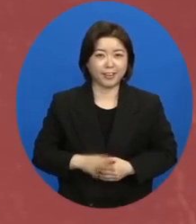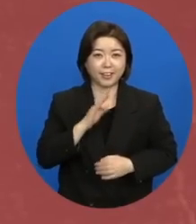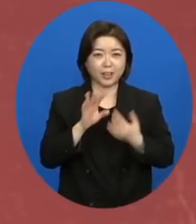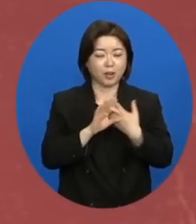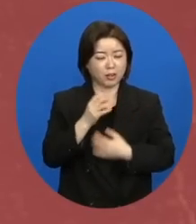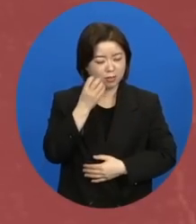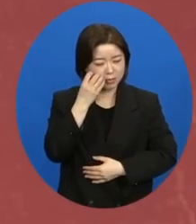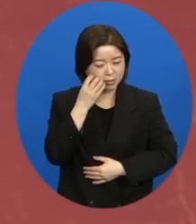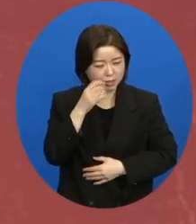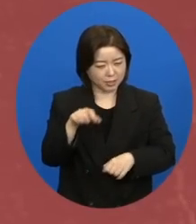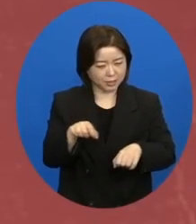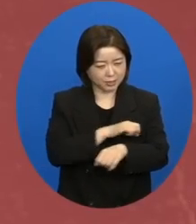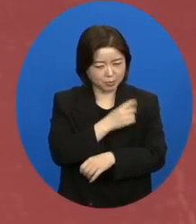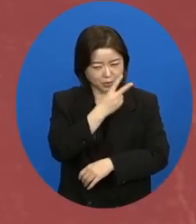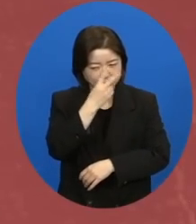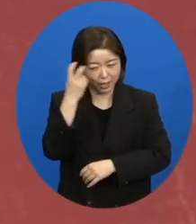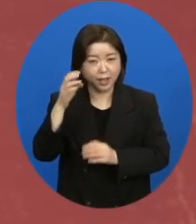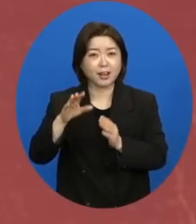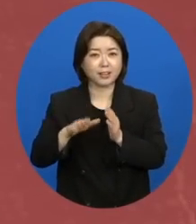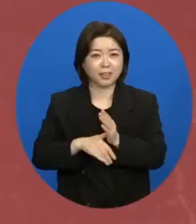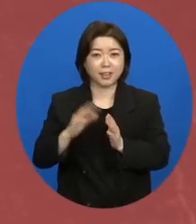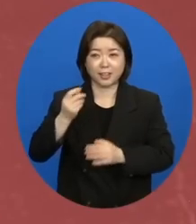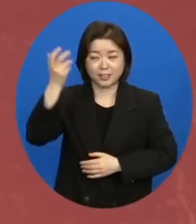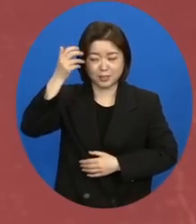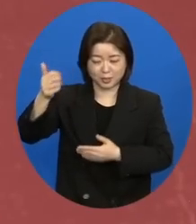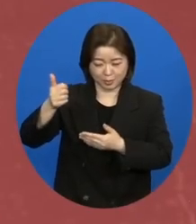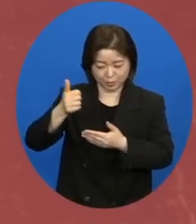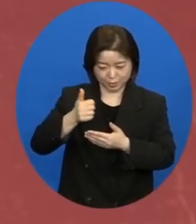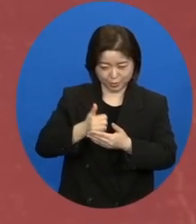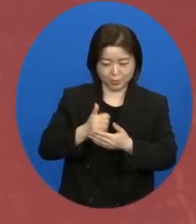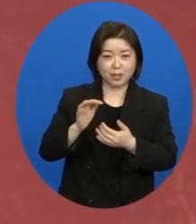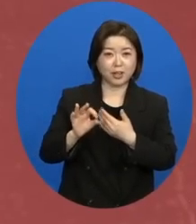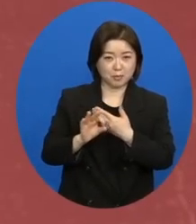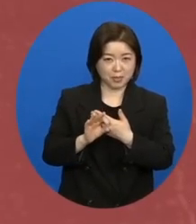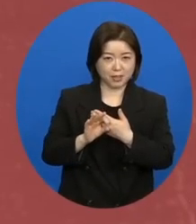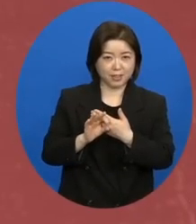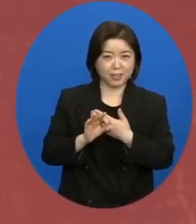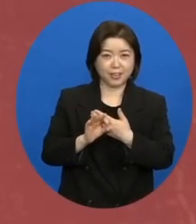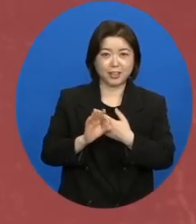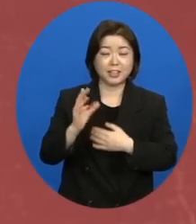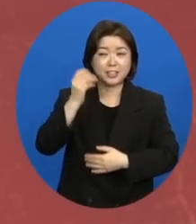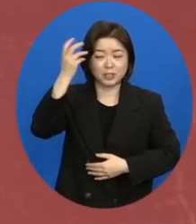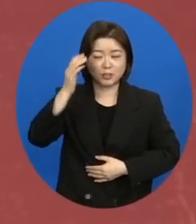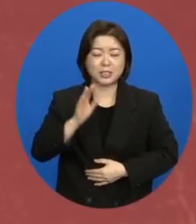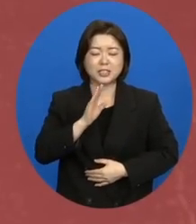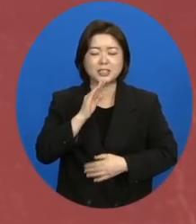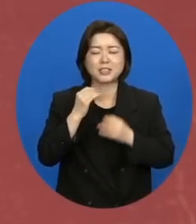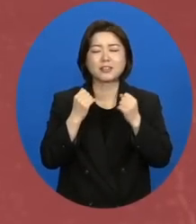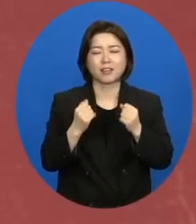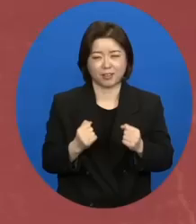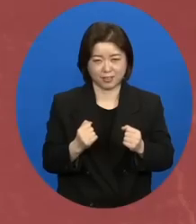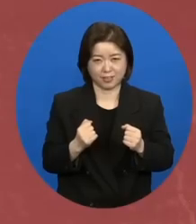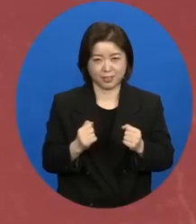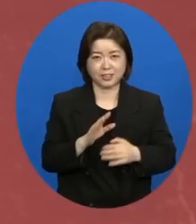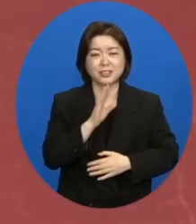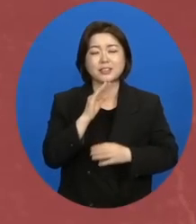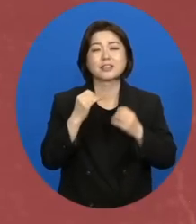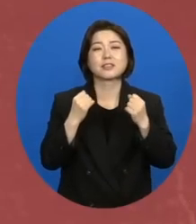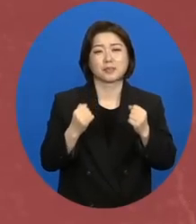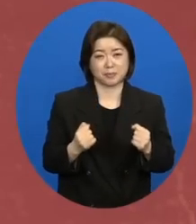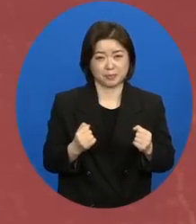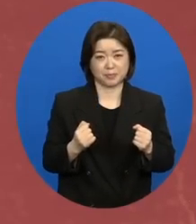묘하게 특별히 잘 때 성령님을 초청하면 성령님이 실제 계신 분이에요. 실제 계신단